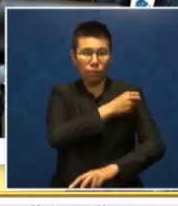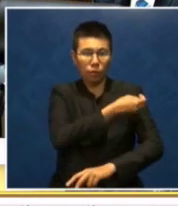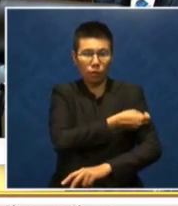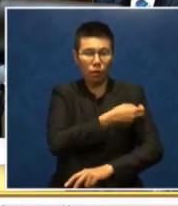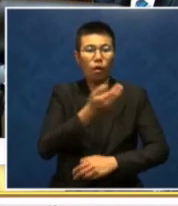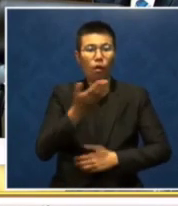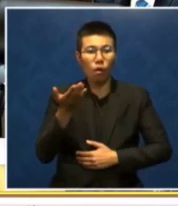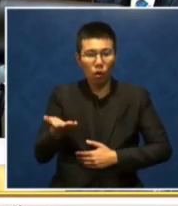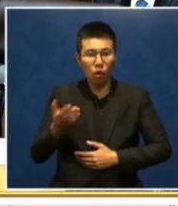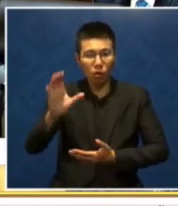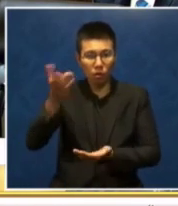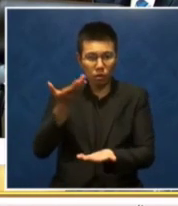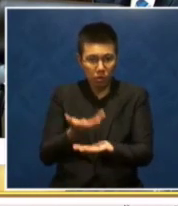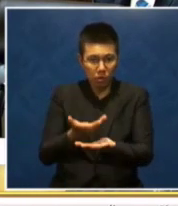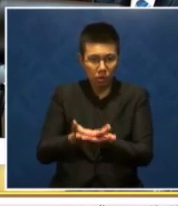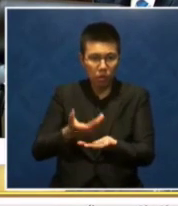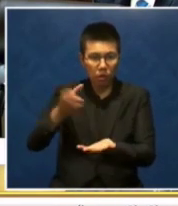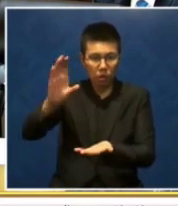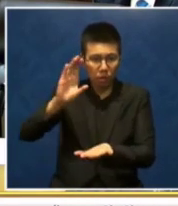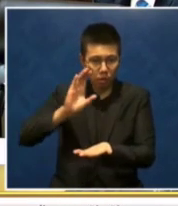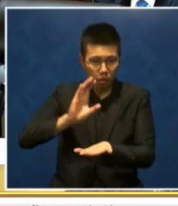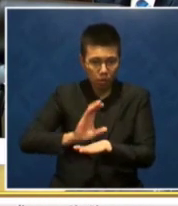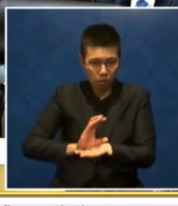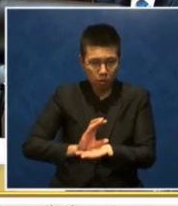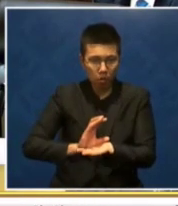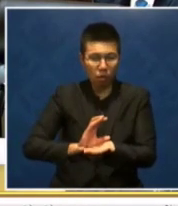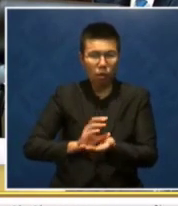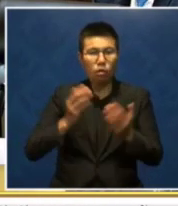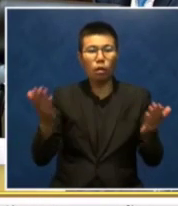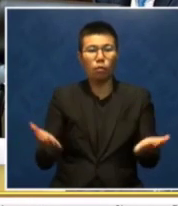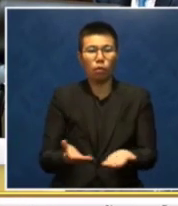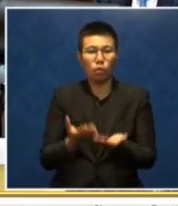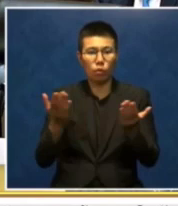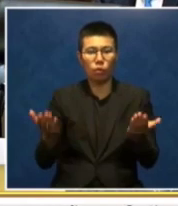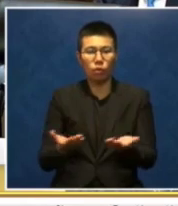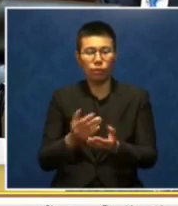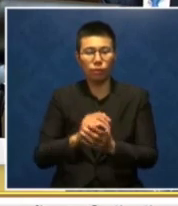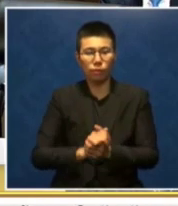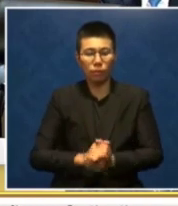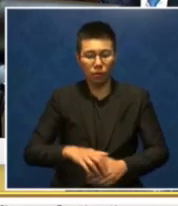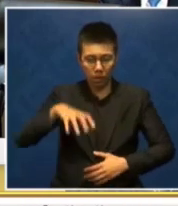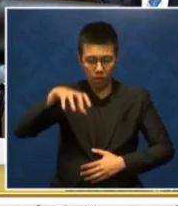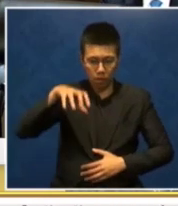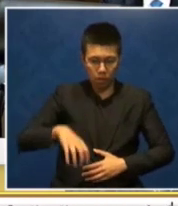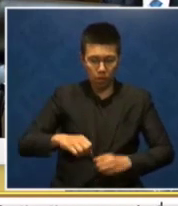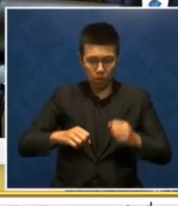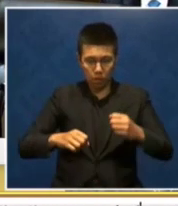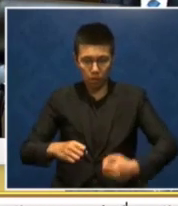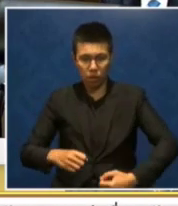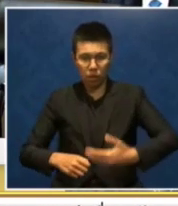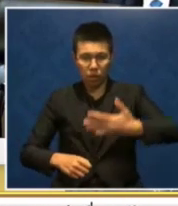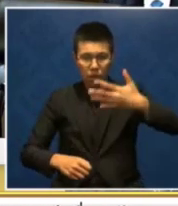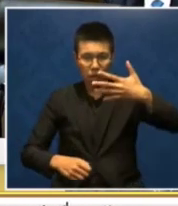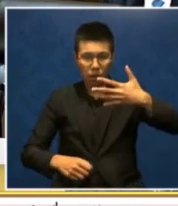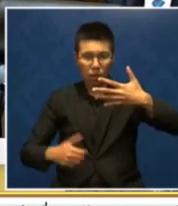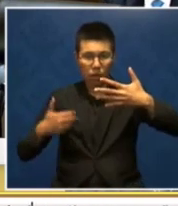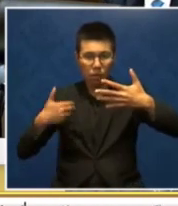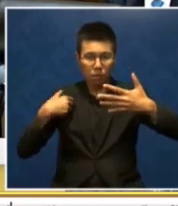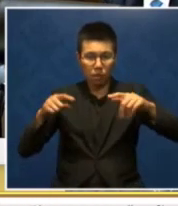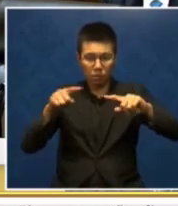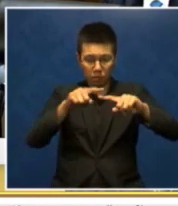าณในการก่อสร้างอาคารสนับสนุนบริการ5ชั้นขนาดพื้นที่